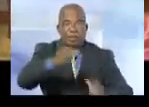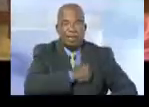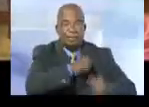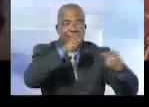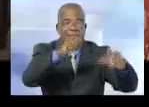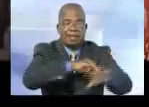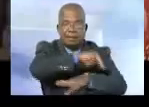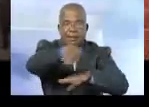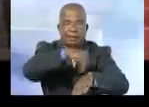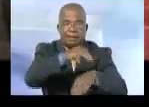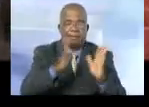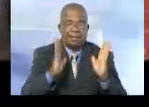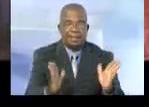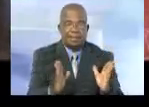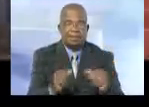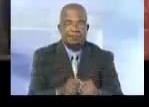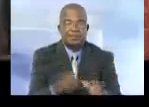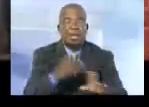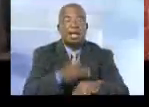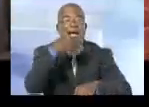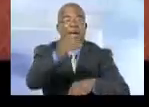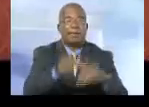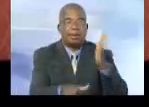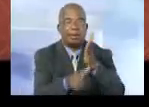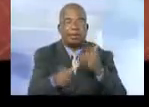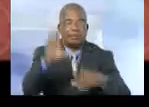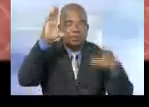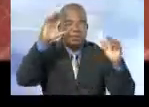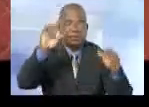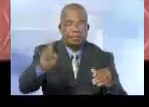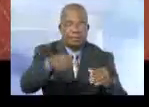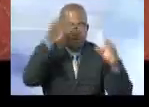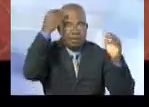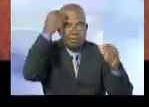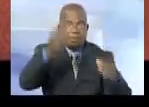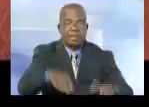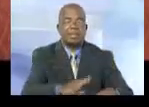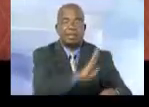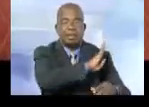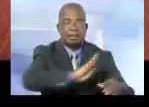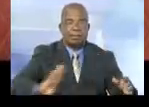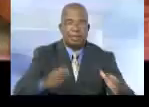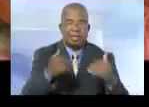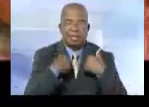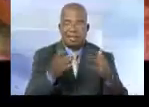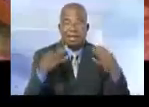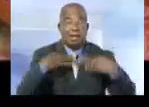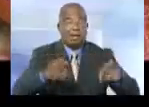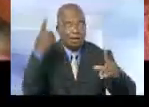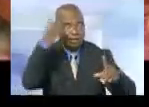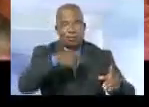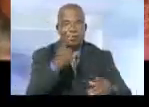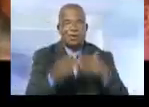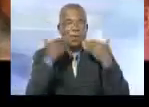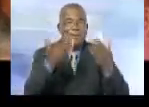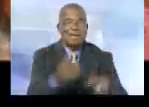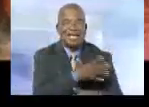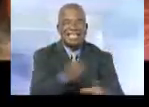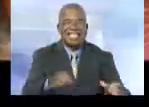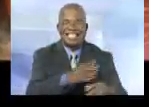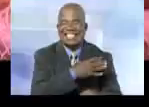République, Alassane Ouattara. Le vice-premier ministre belge a profité pour féliciter le président de la République pour le retour de